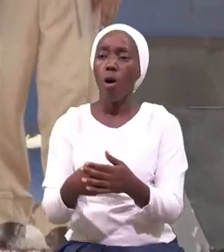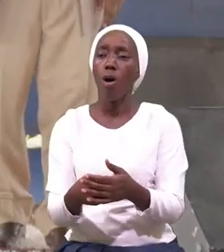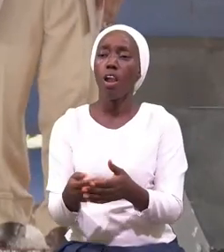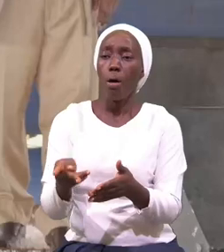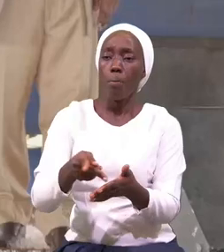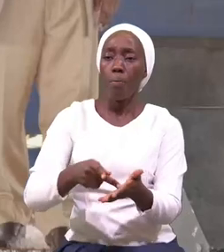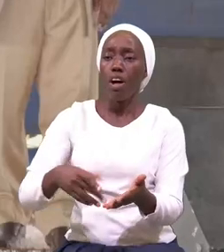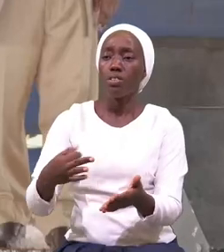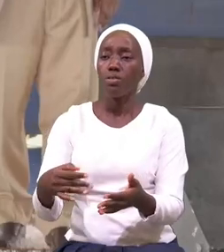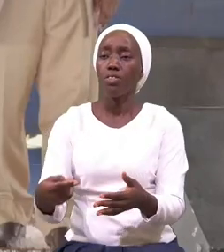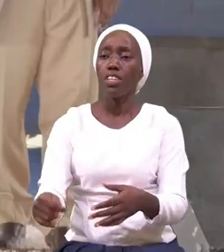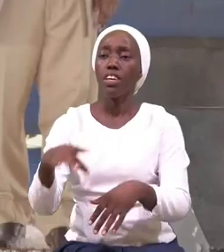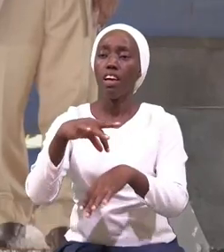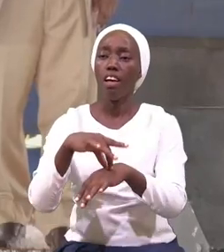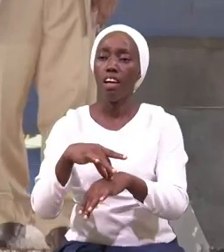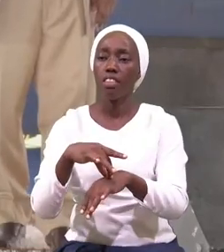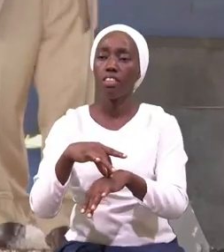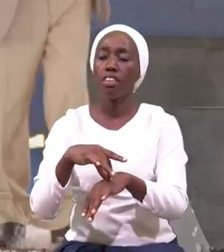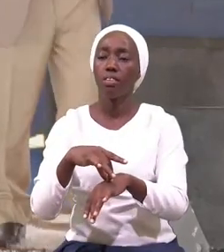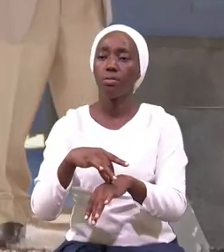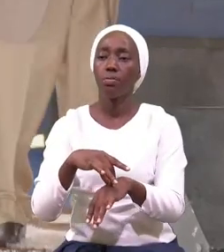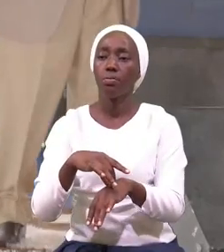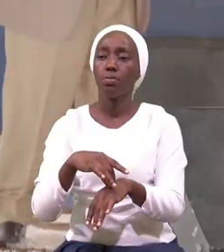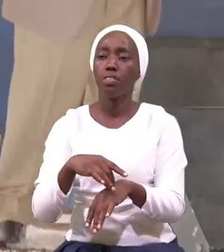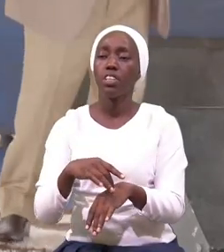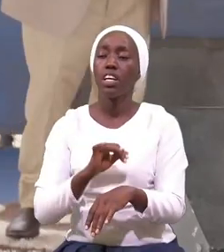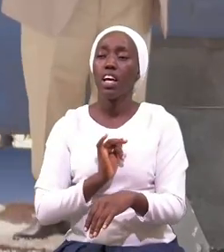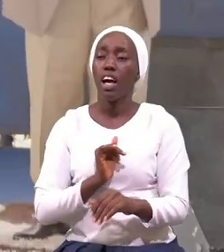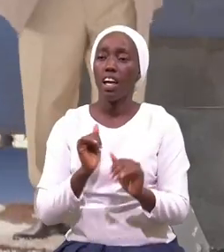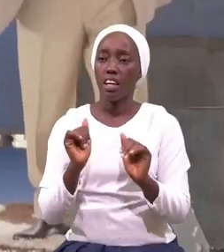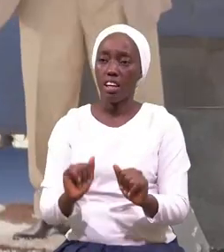Et jusqu'aux extrémités de la terre.